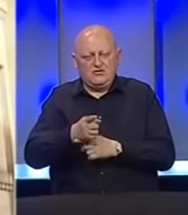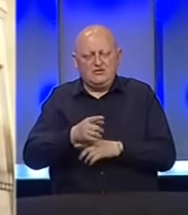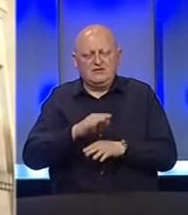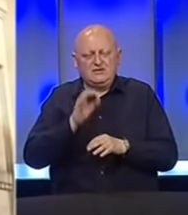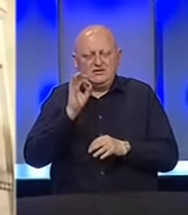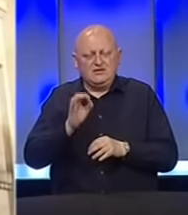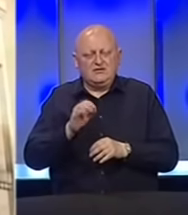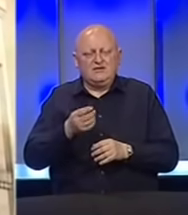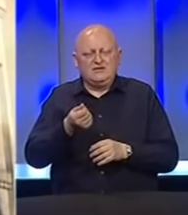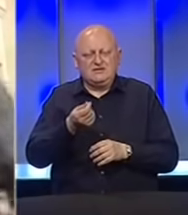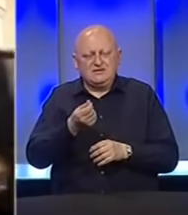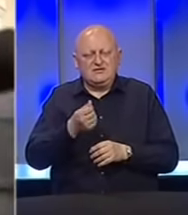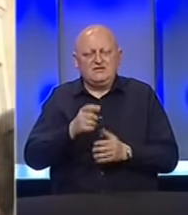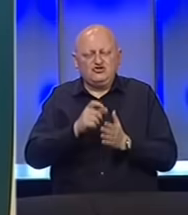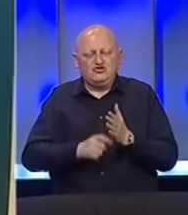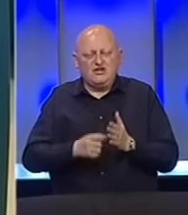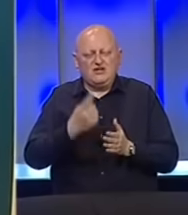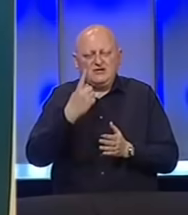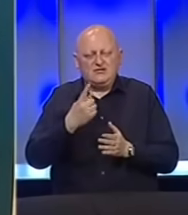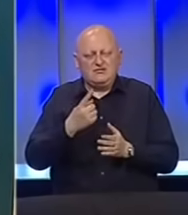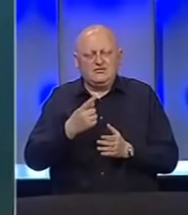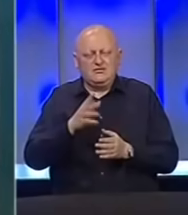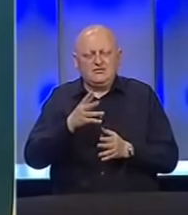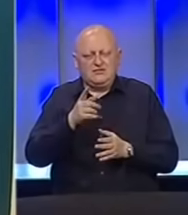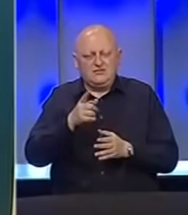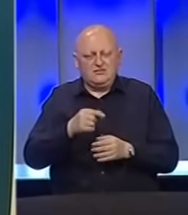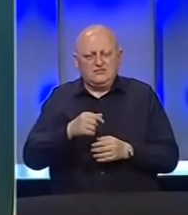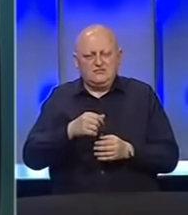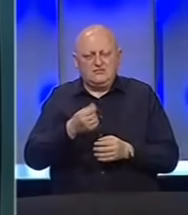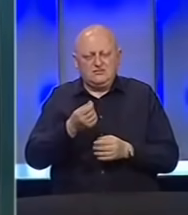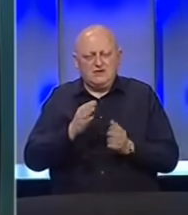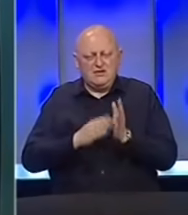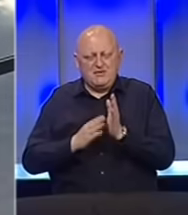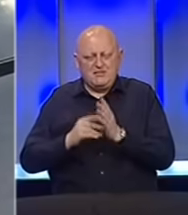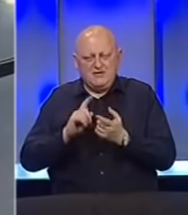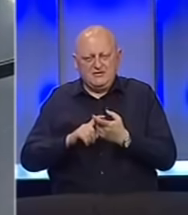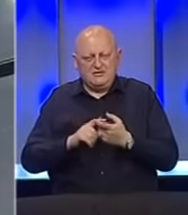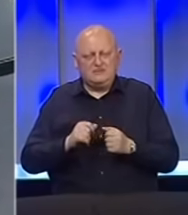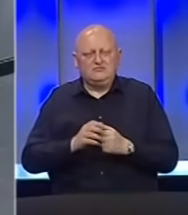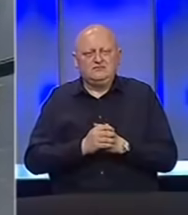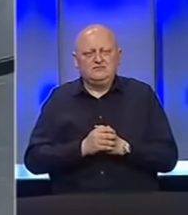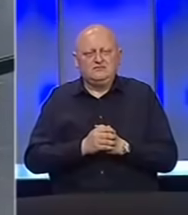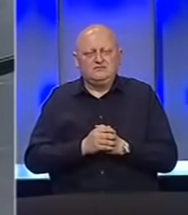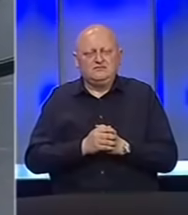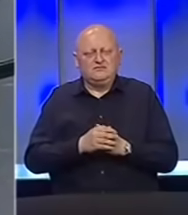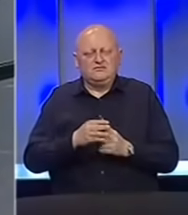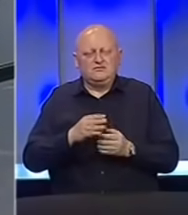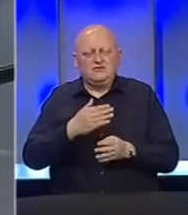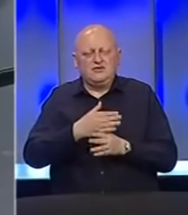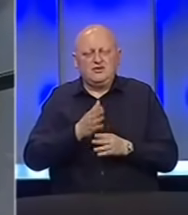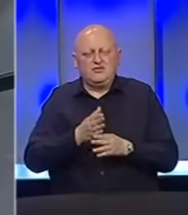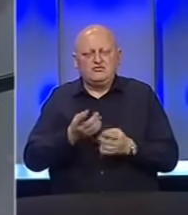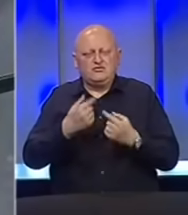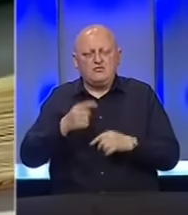decidno da će sredstva iz člana 1, misli se na ova sredstva od MMF-a, biti raspoređena